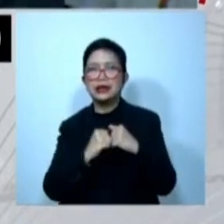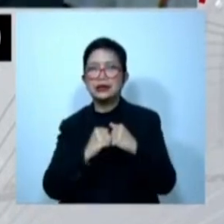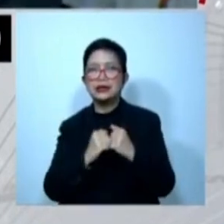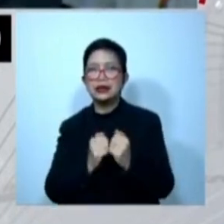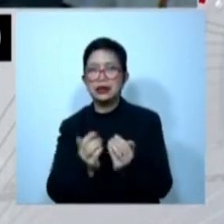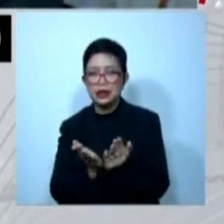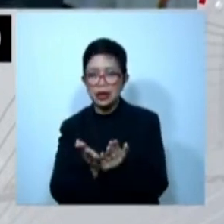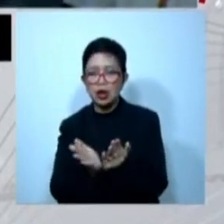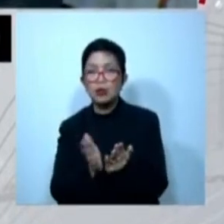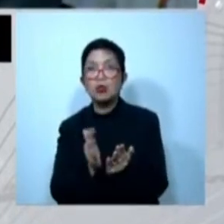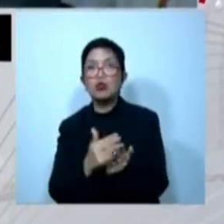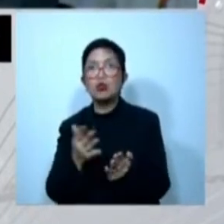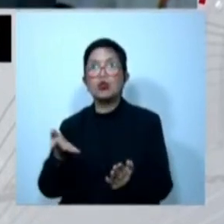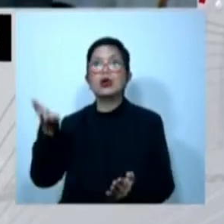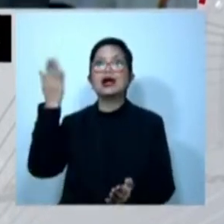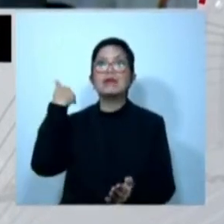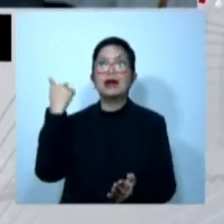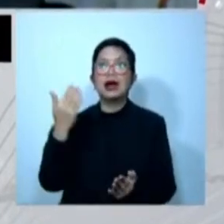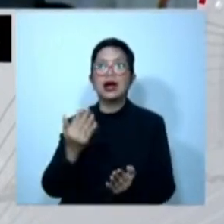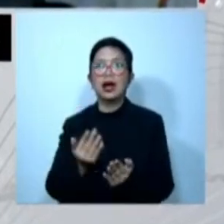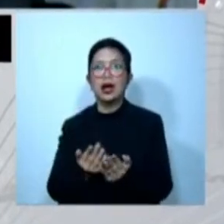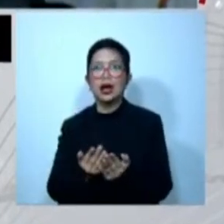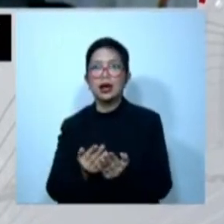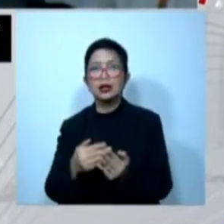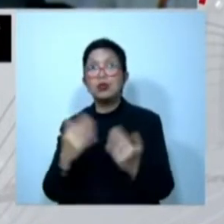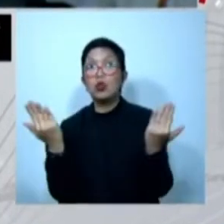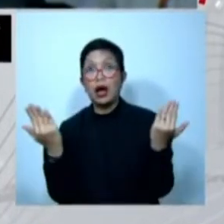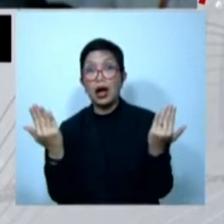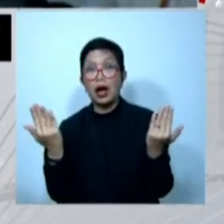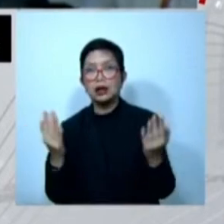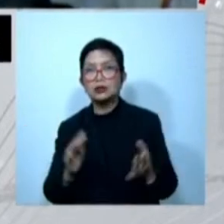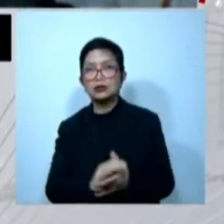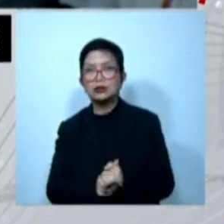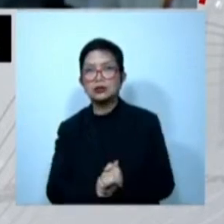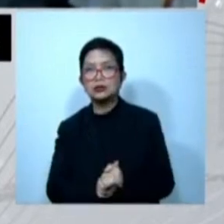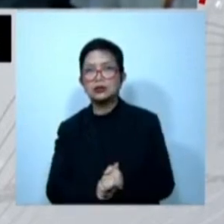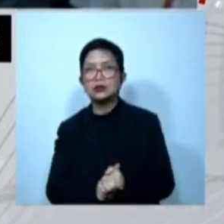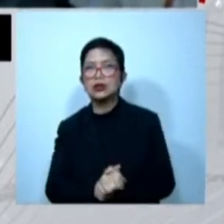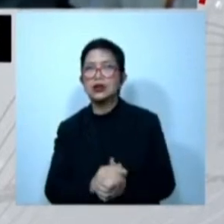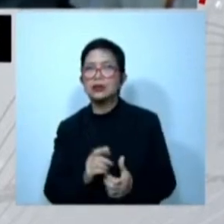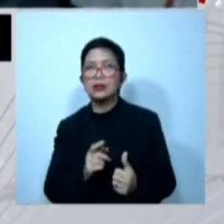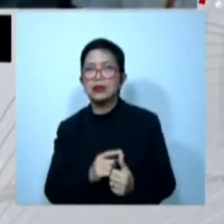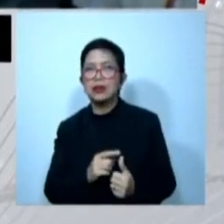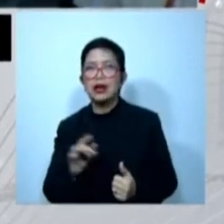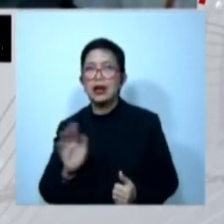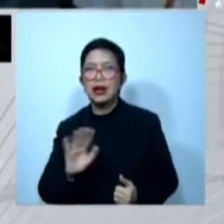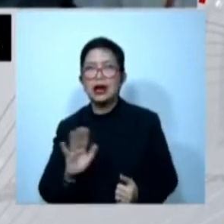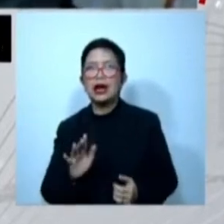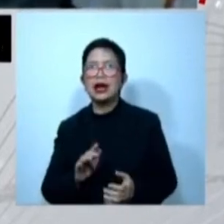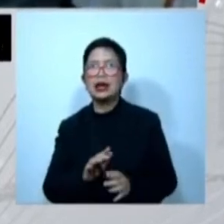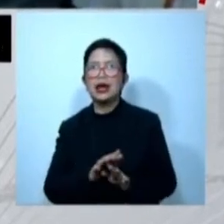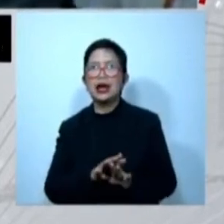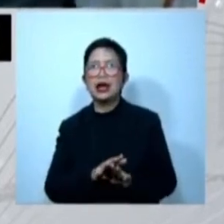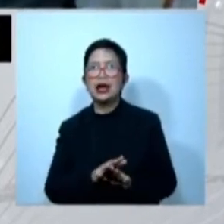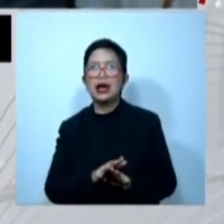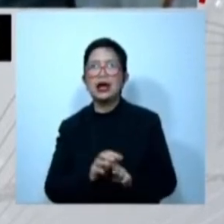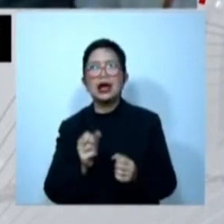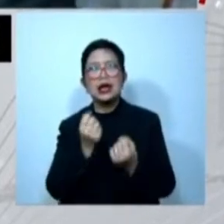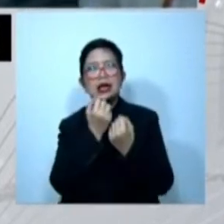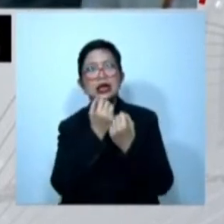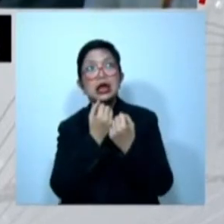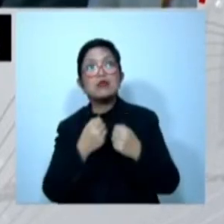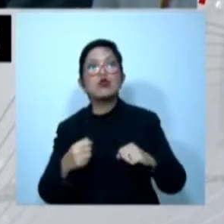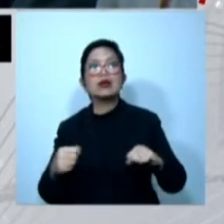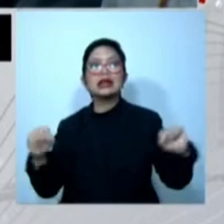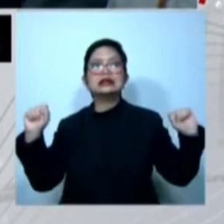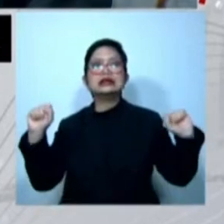lama. Tapi percayalah begini, yang pertama tidak ada demokrasi tanpa partai politik. Tidak ada,